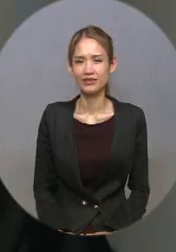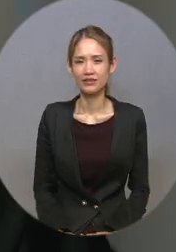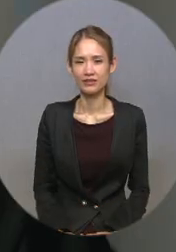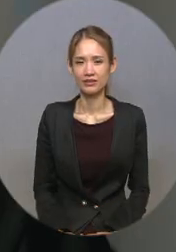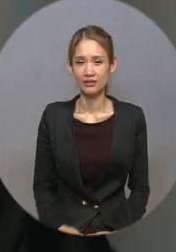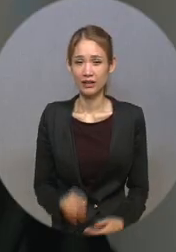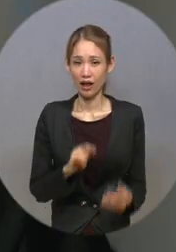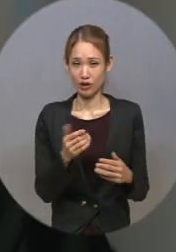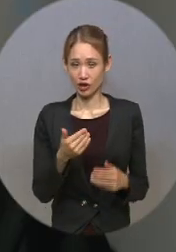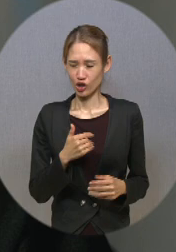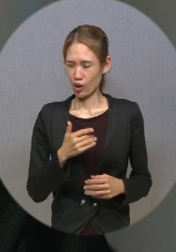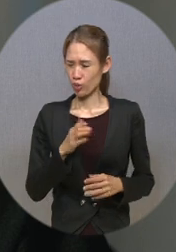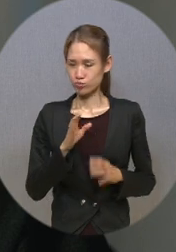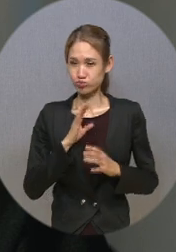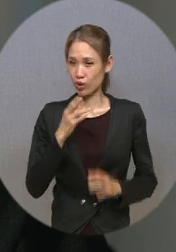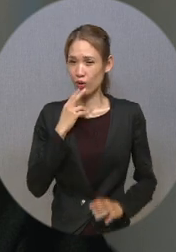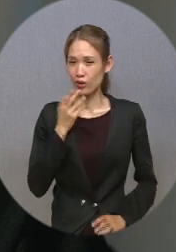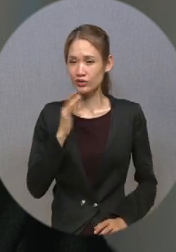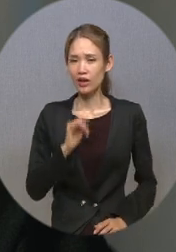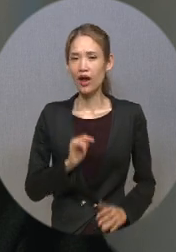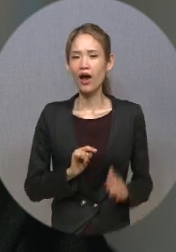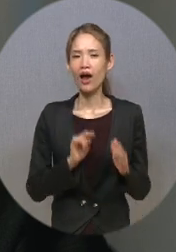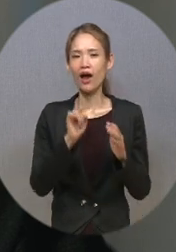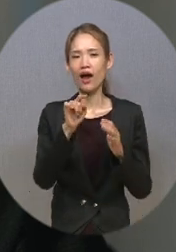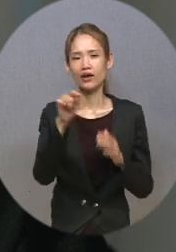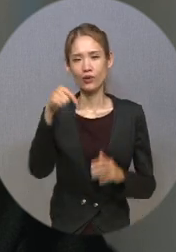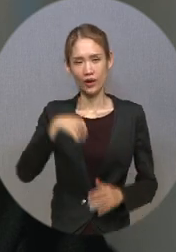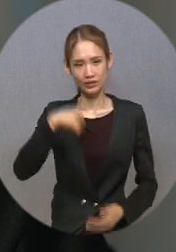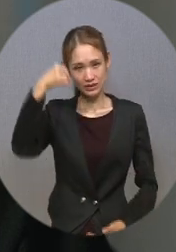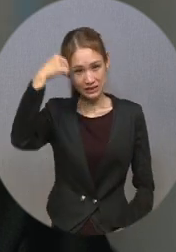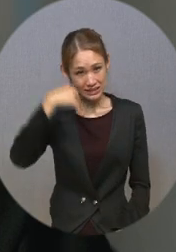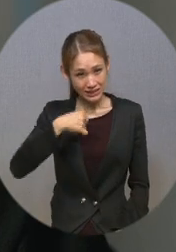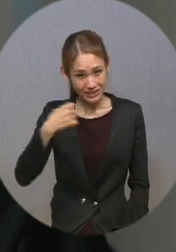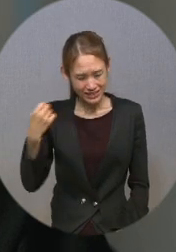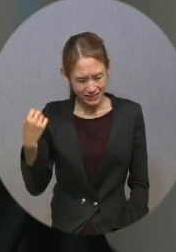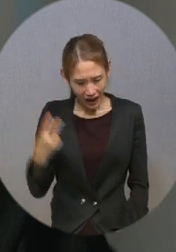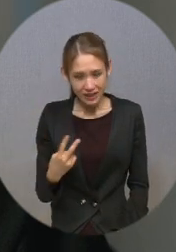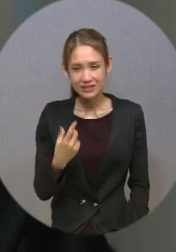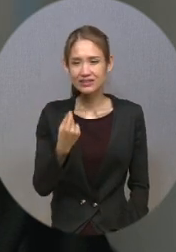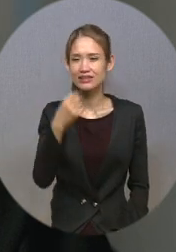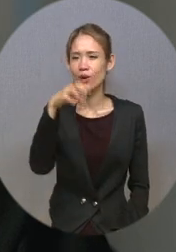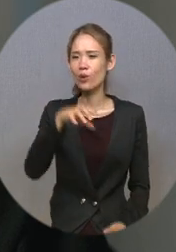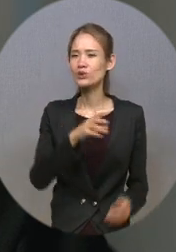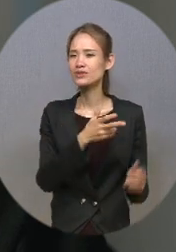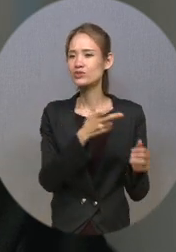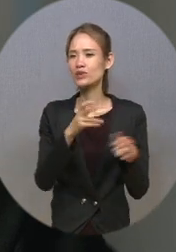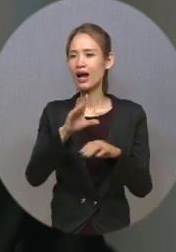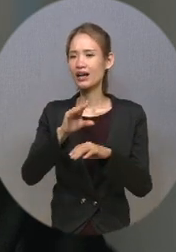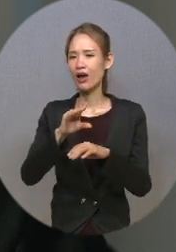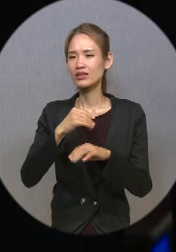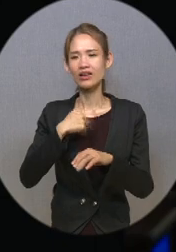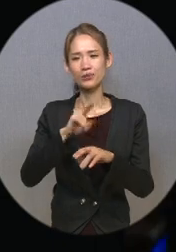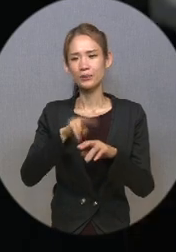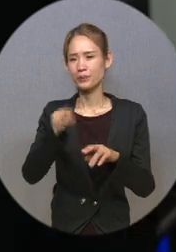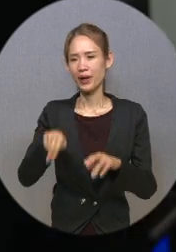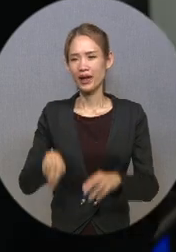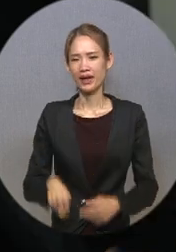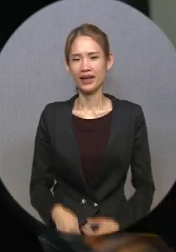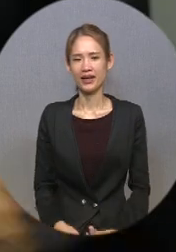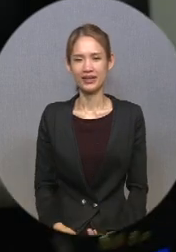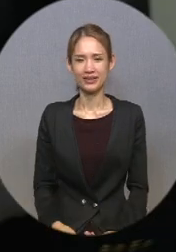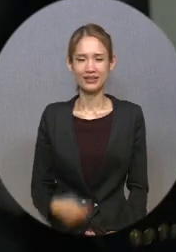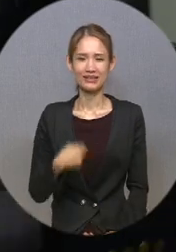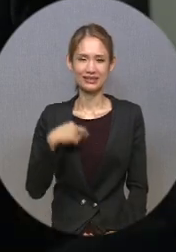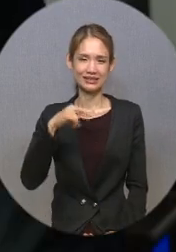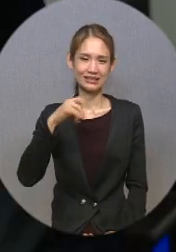가기 전에는 별로 안 무서웠었는데, 갔다 오니까 느낀 거는, 다시 이런 곳을 촬영한다고 얘기를 하면은, 저는 하차하겠습니다. 아,